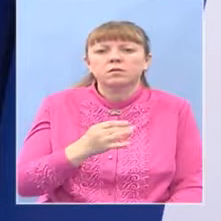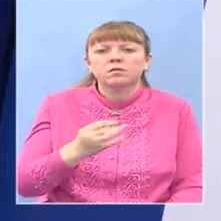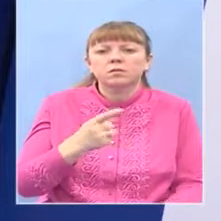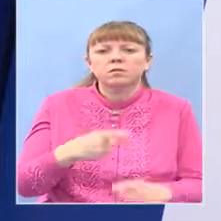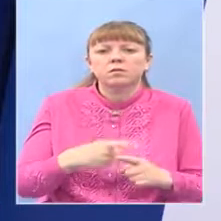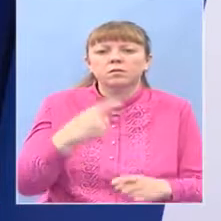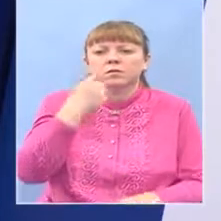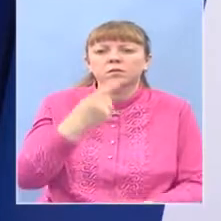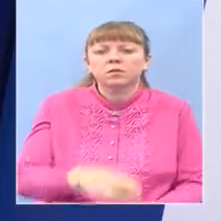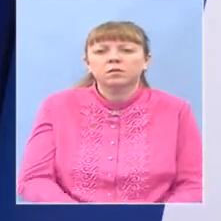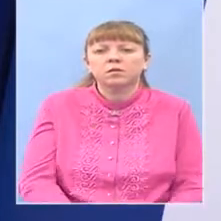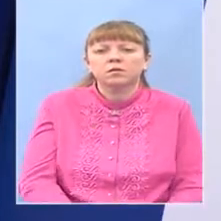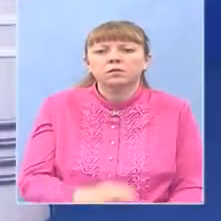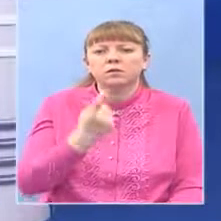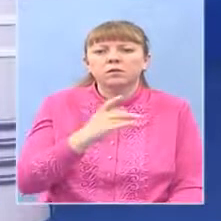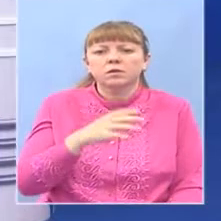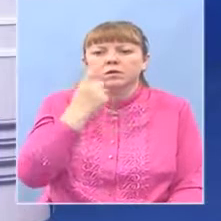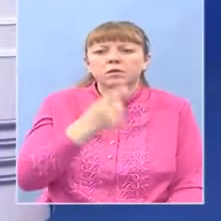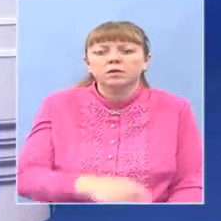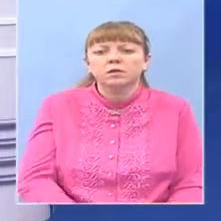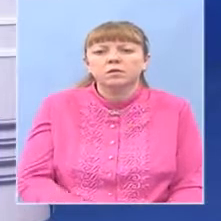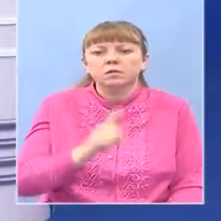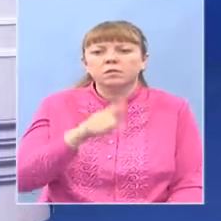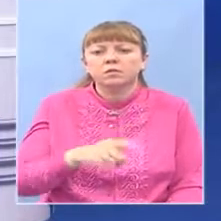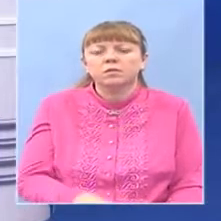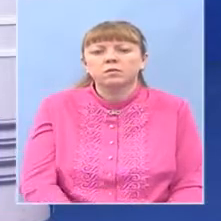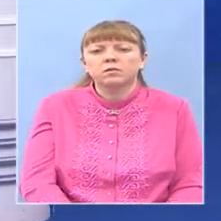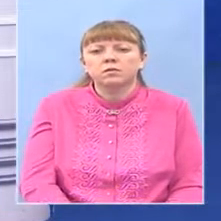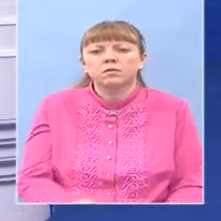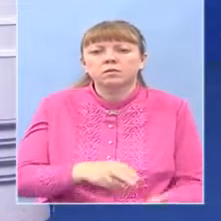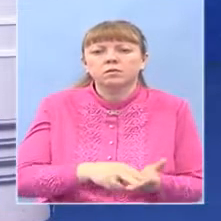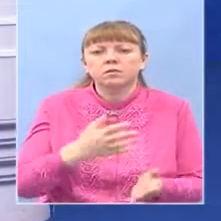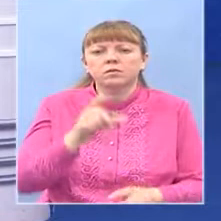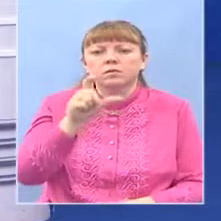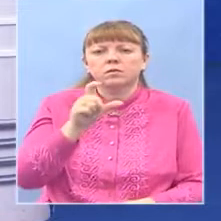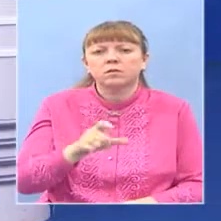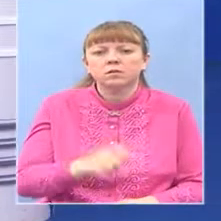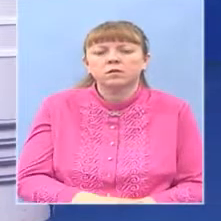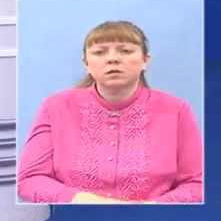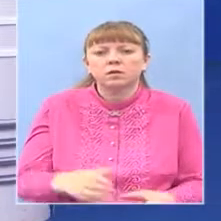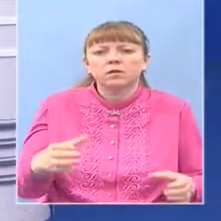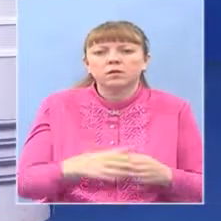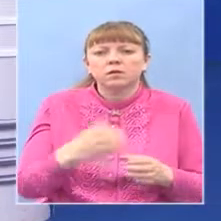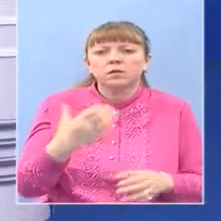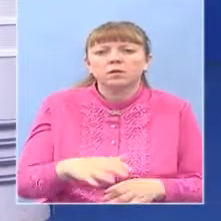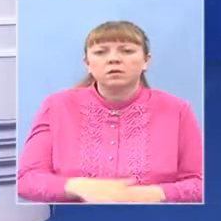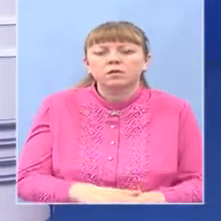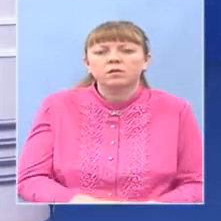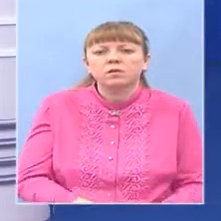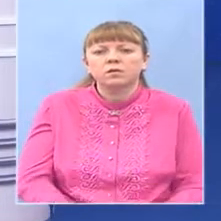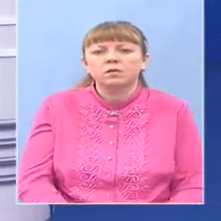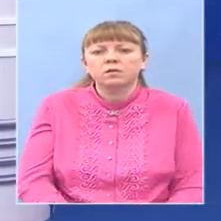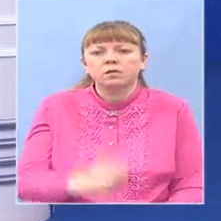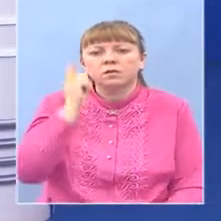организациям. Ни одна организация не будет против, да, если к нему придет человек с креативным таким, да, с креативом, с